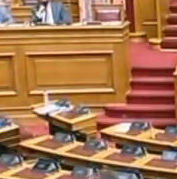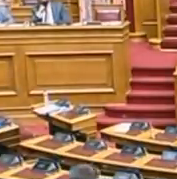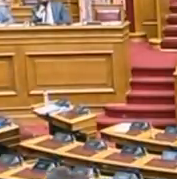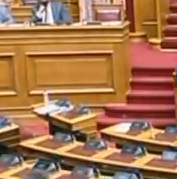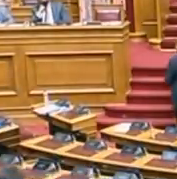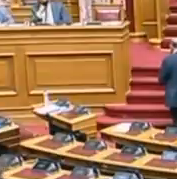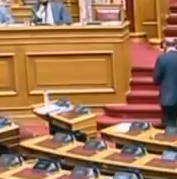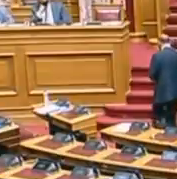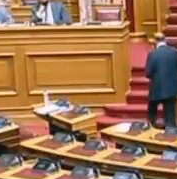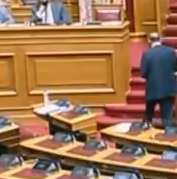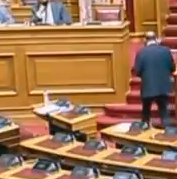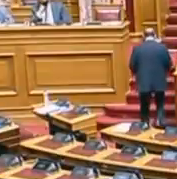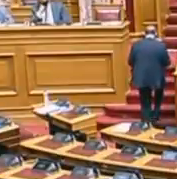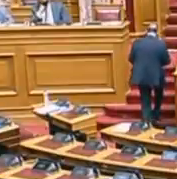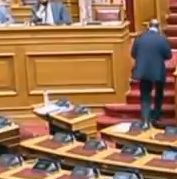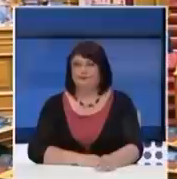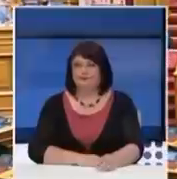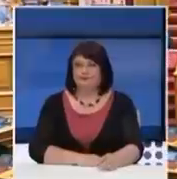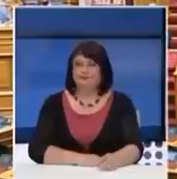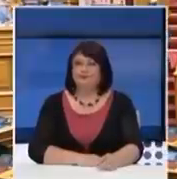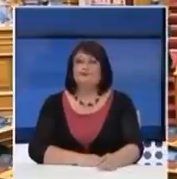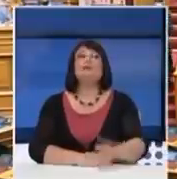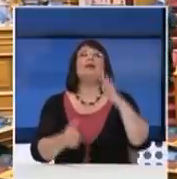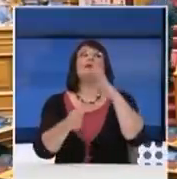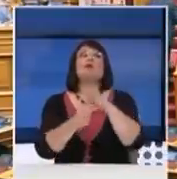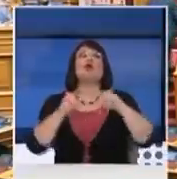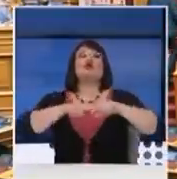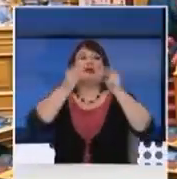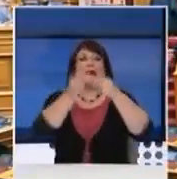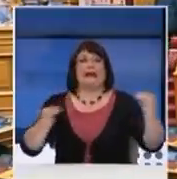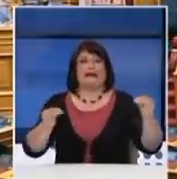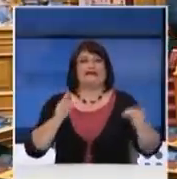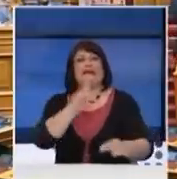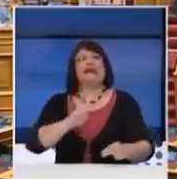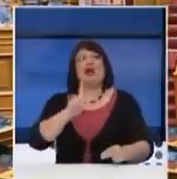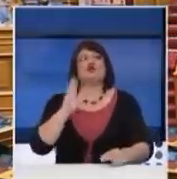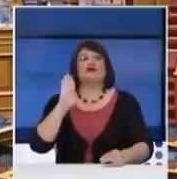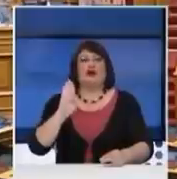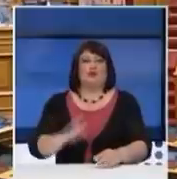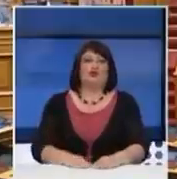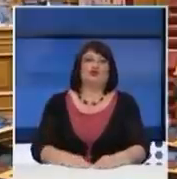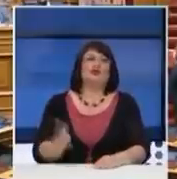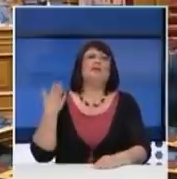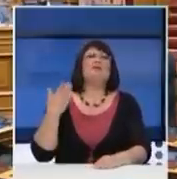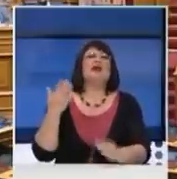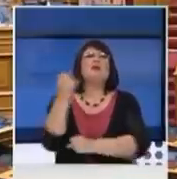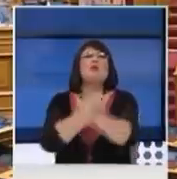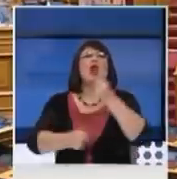Ευχαριστώ πολύ, κύριε Πρόεδρε. Πριν από 14 ολόκληρα χρόνια, αλλιώς φανταζόμουν αυτή την